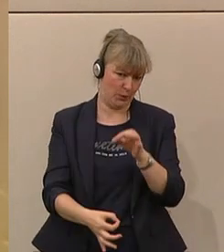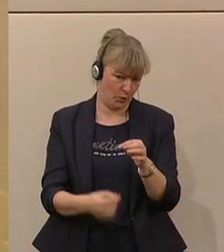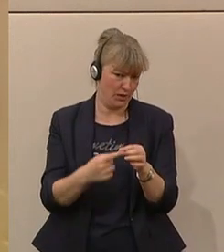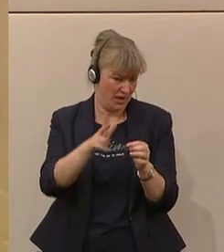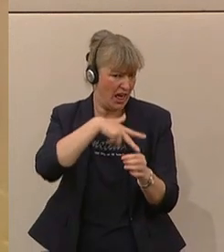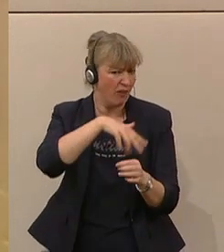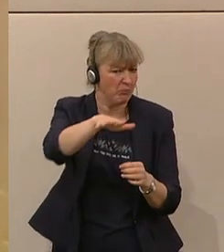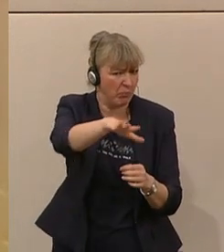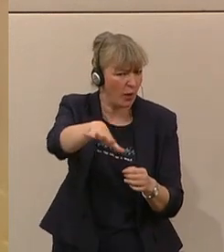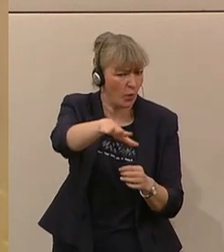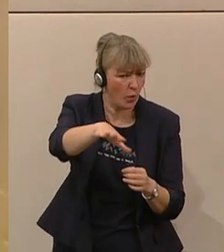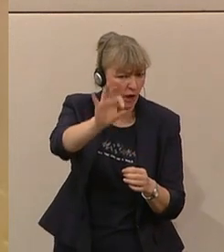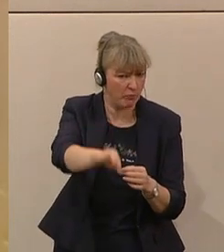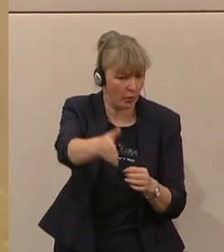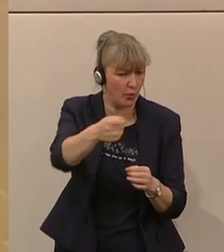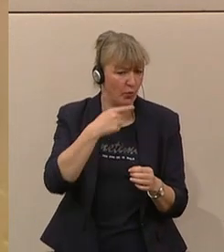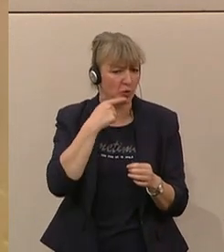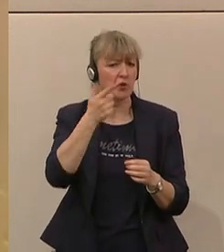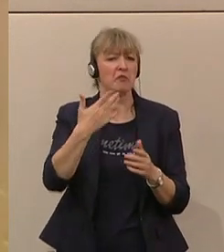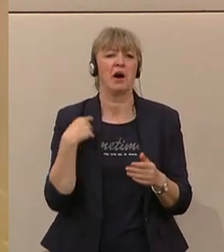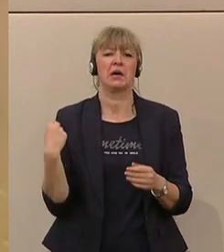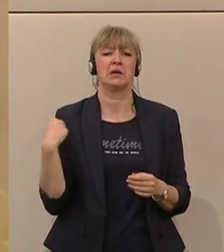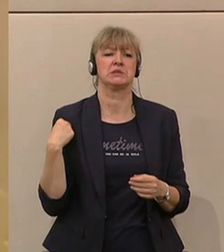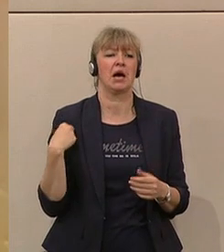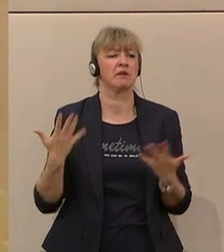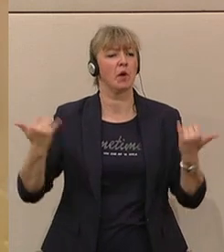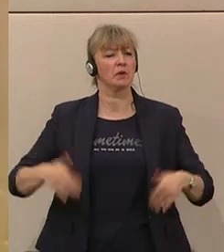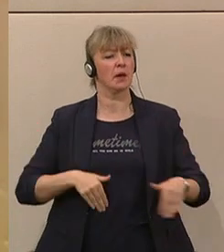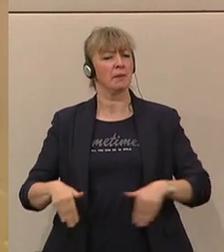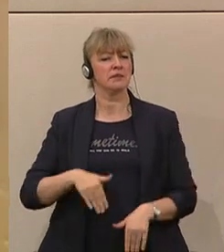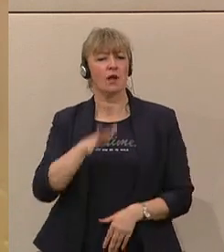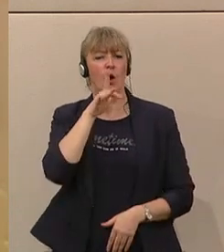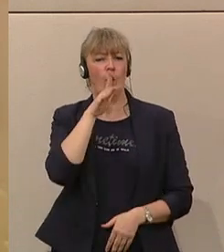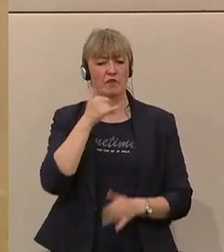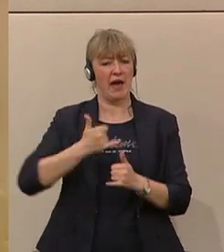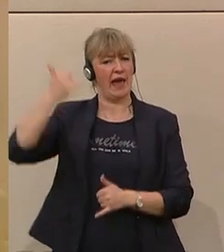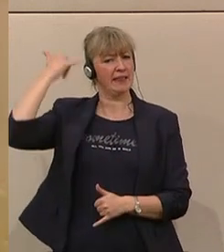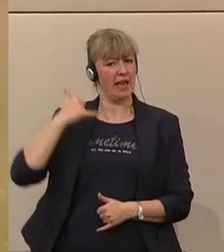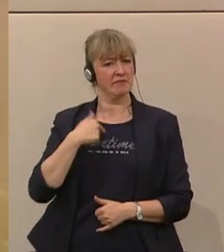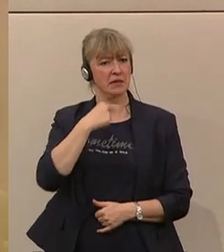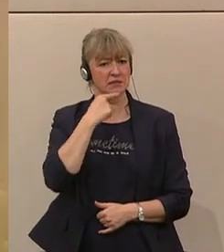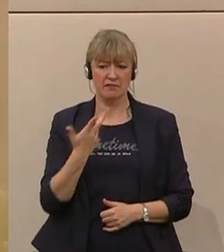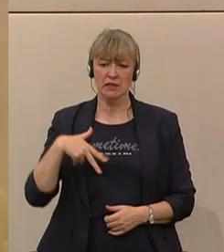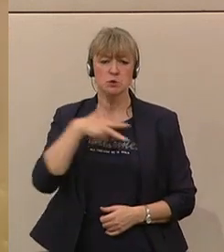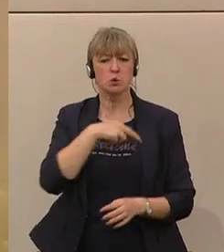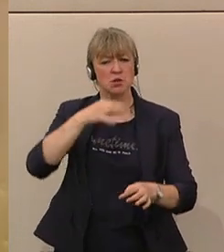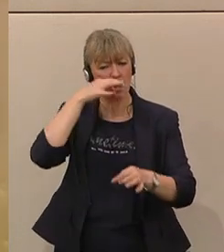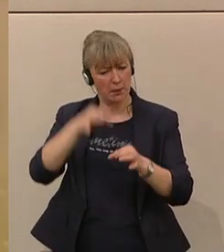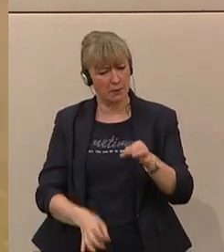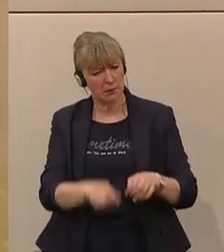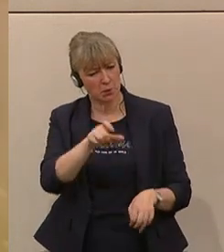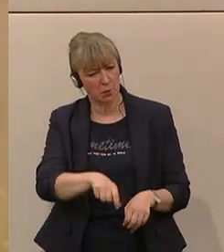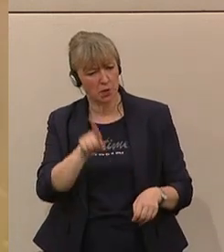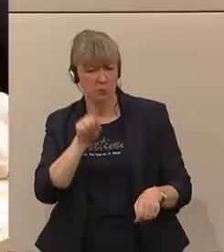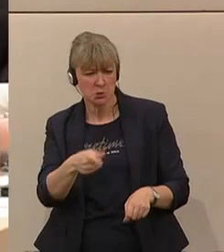der Freiheitlichen Partei, haben Sie erklärt, Ihr heutiger Minister Hofer noch vor einem Jahr, den Sozialbetrügern muss es an